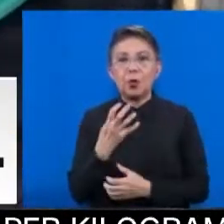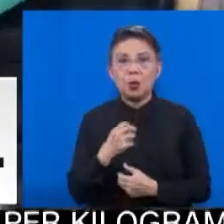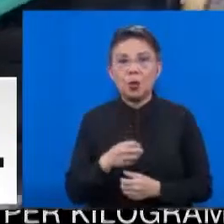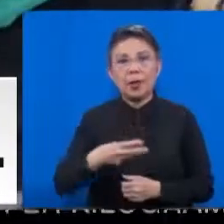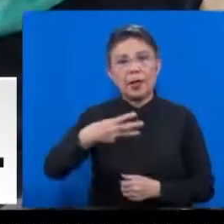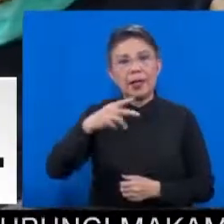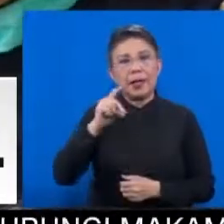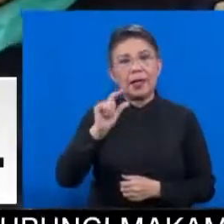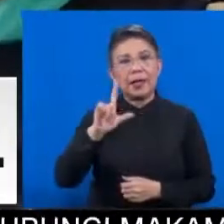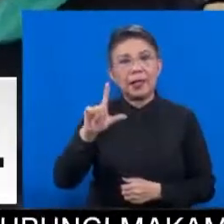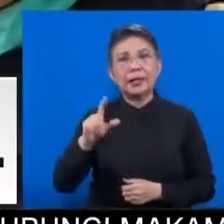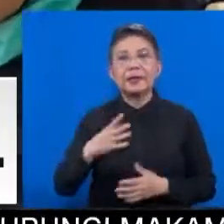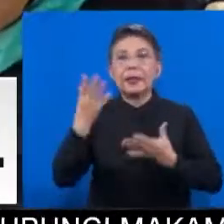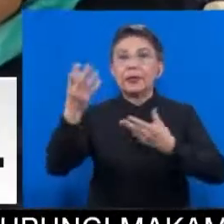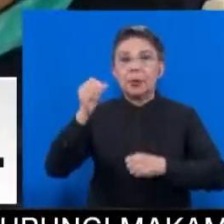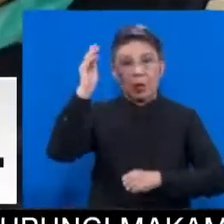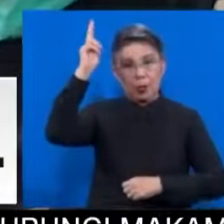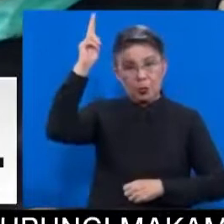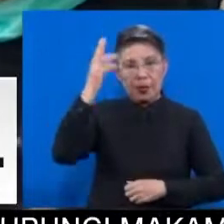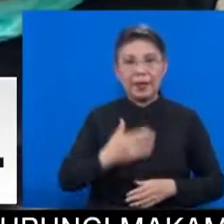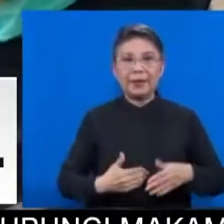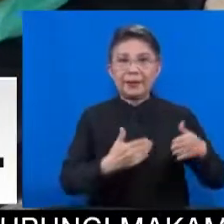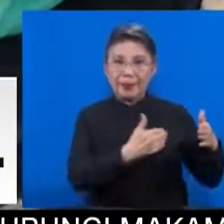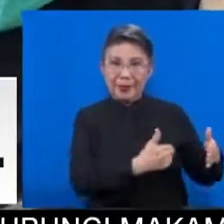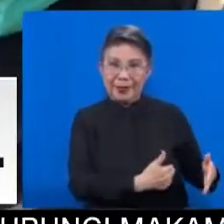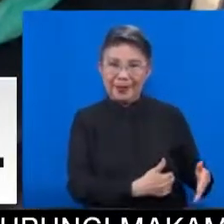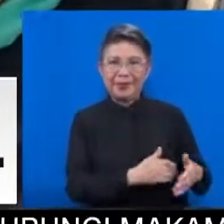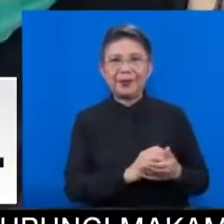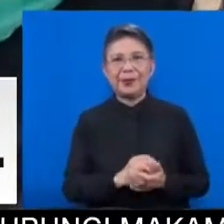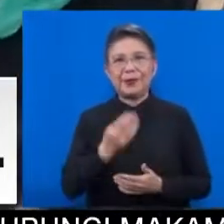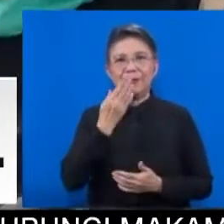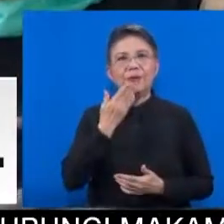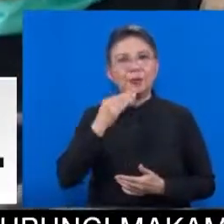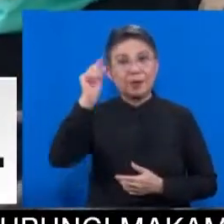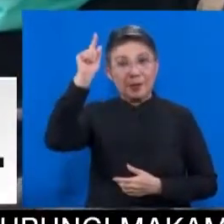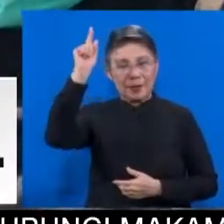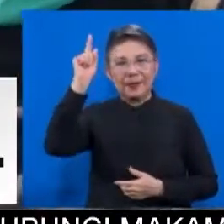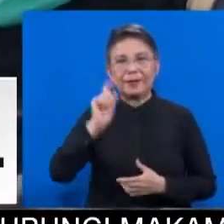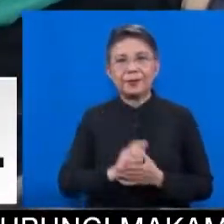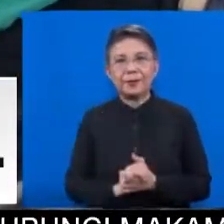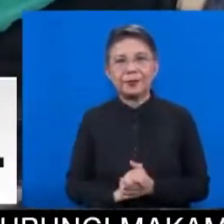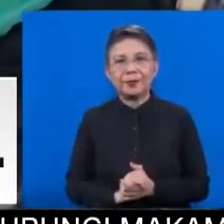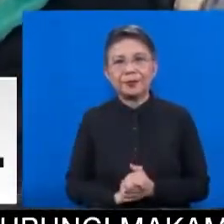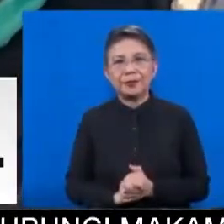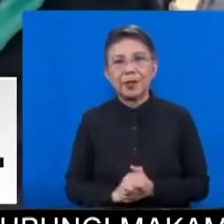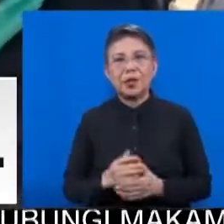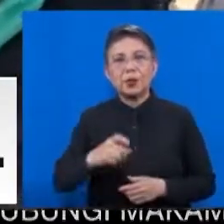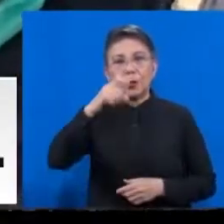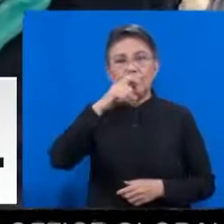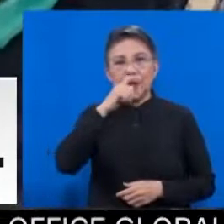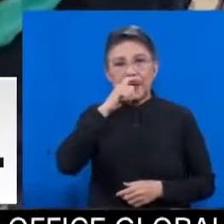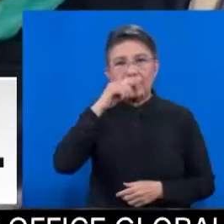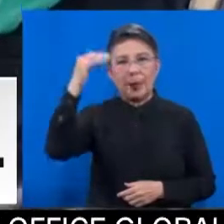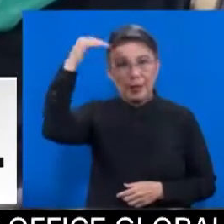Eril diterima umat Islamnya, ditempatkan di surganya Allah Subhanahu Wa Taala. Dan untuk Kang Ridwan Kamil juga,